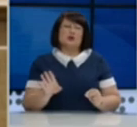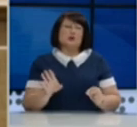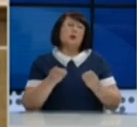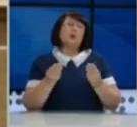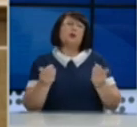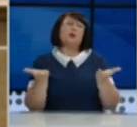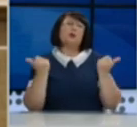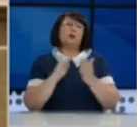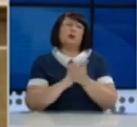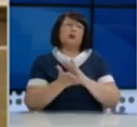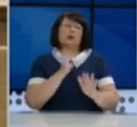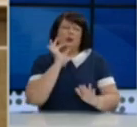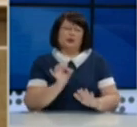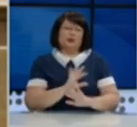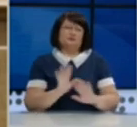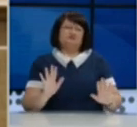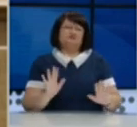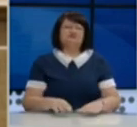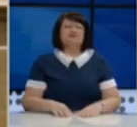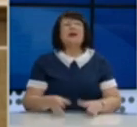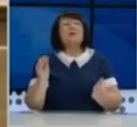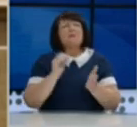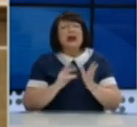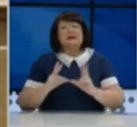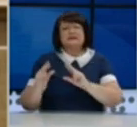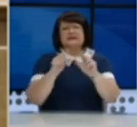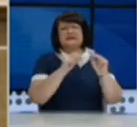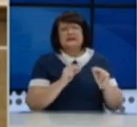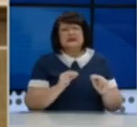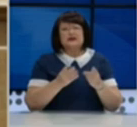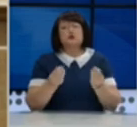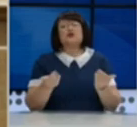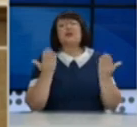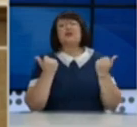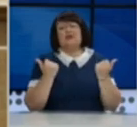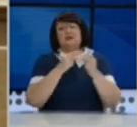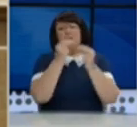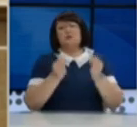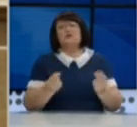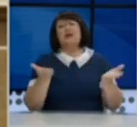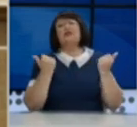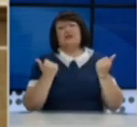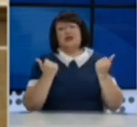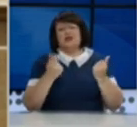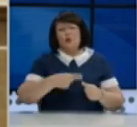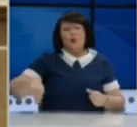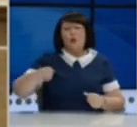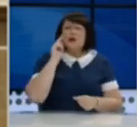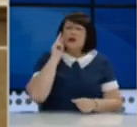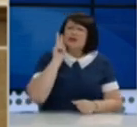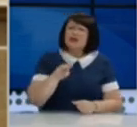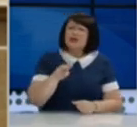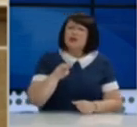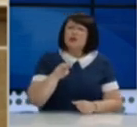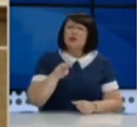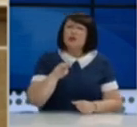απλά αναποτελεσματικό. Θα είναι ακόμα μία συζήτηση που θα καταγραφεί στο συλλογικό υποσυνείδητο ως